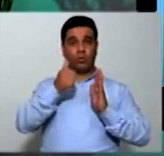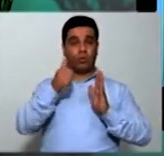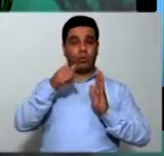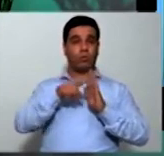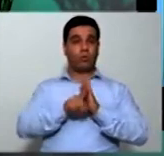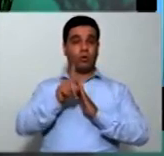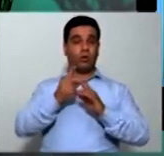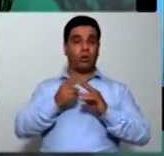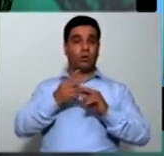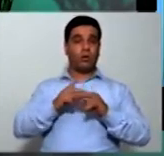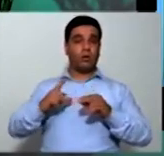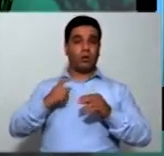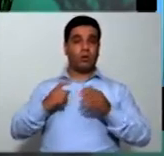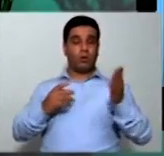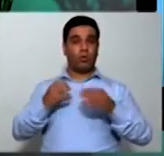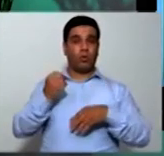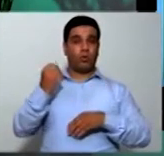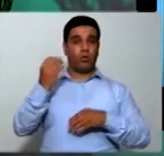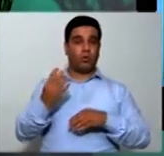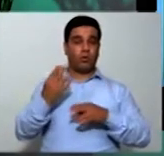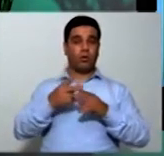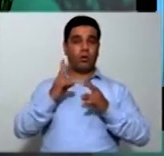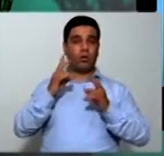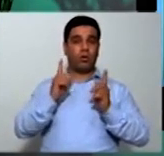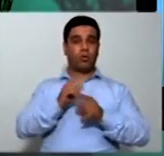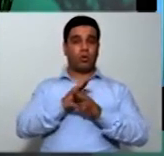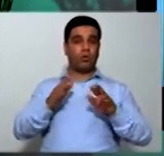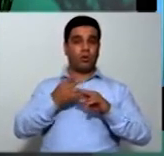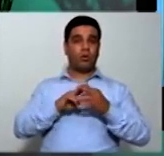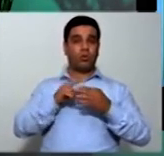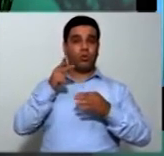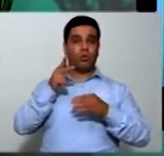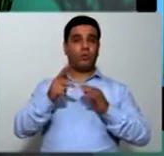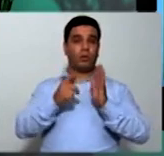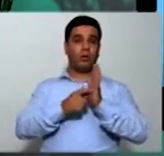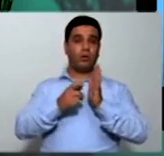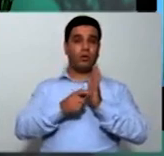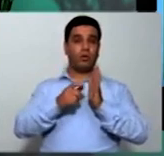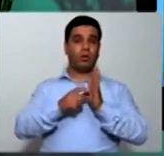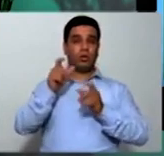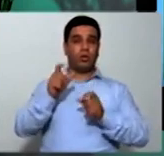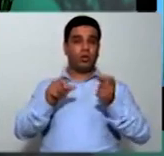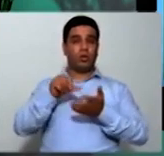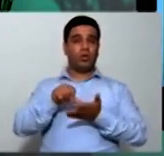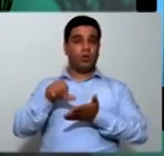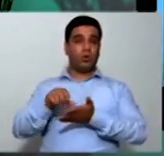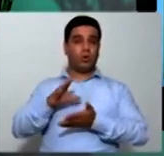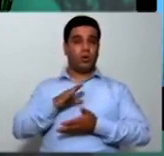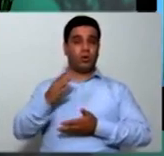1930-yil boshlarida dehqonlarning 14 ta norozilik chiqishlarida 3700 nafar kishi ishtirok